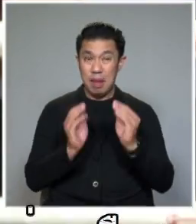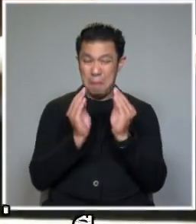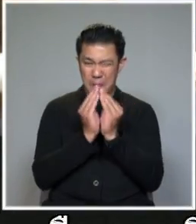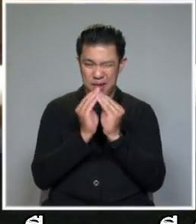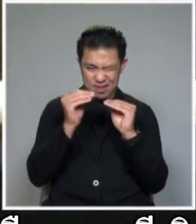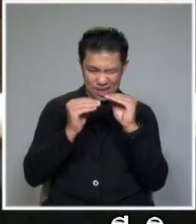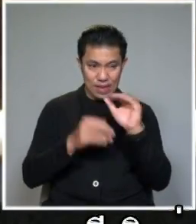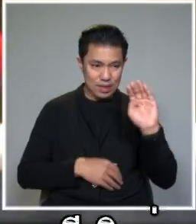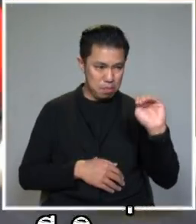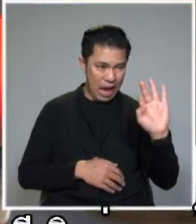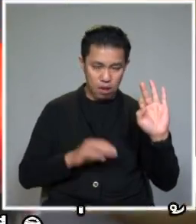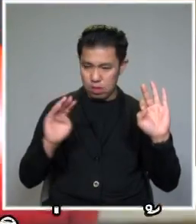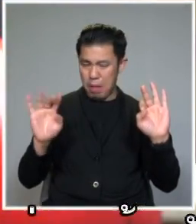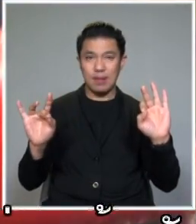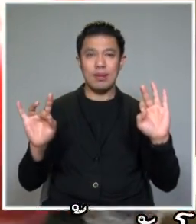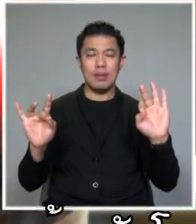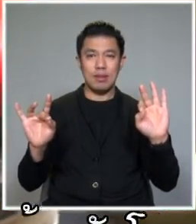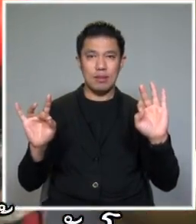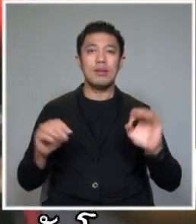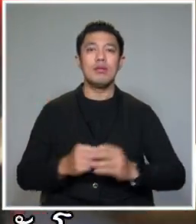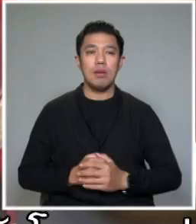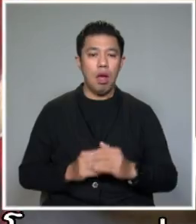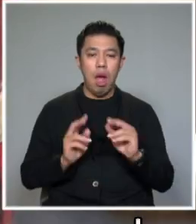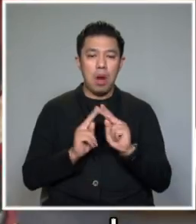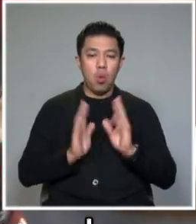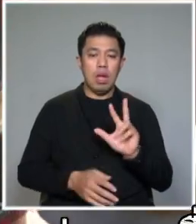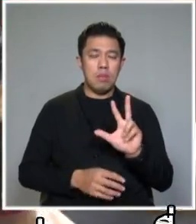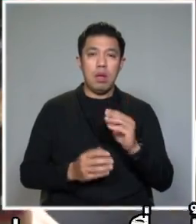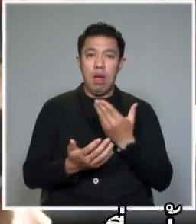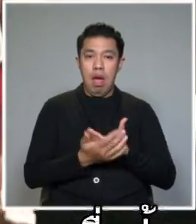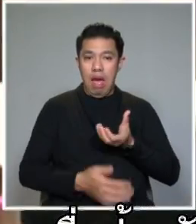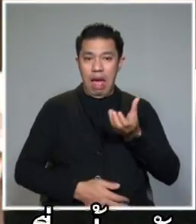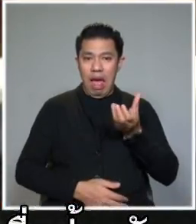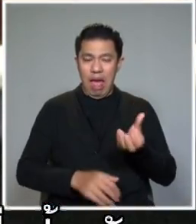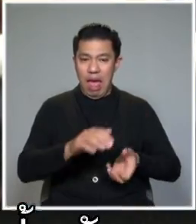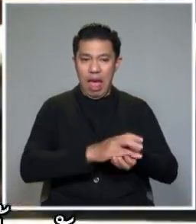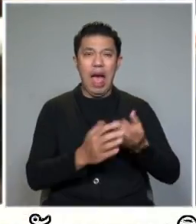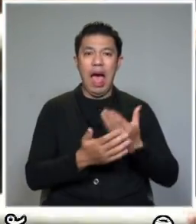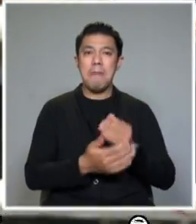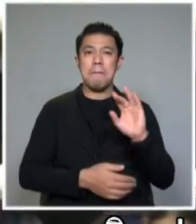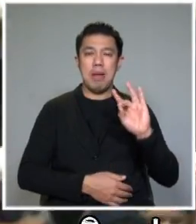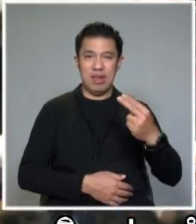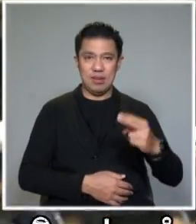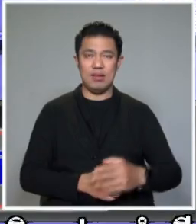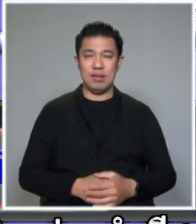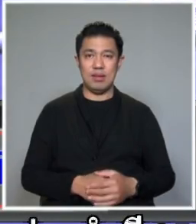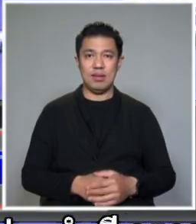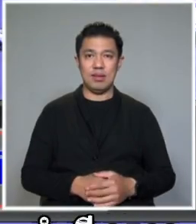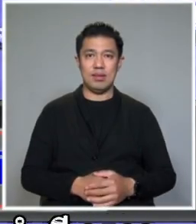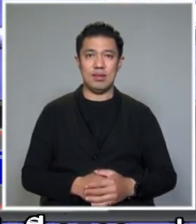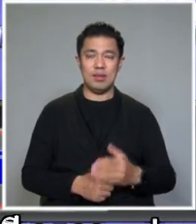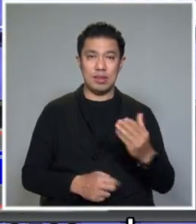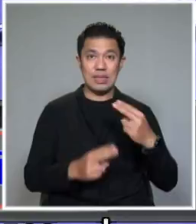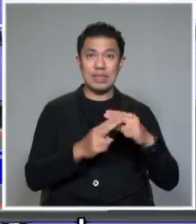ฉิวมาก49ต่อ48นะครับทั้ง3เสียงก็ได้เงินอัดฉีดไป 80,000 บาทนะครับส่วนผลคู่อื่นนะครับรองคู่เอกศักดิ์สิ